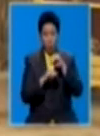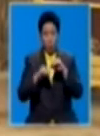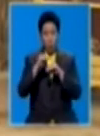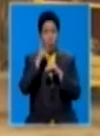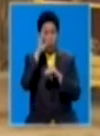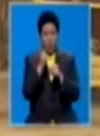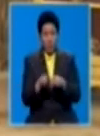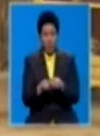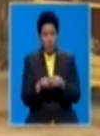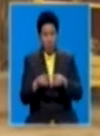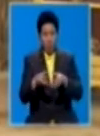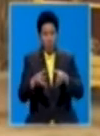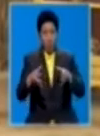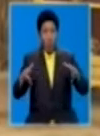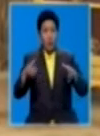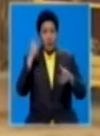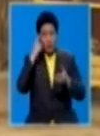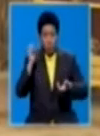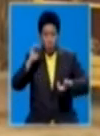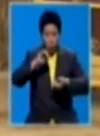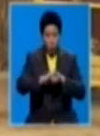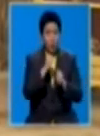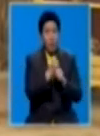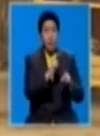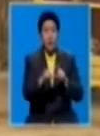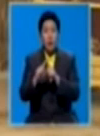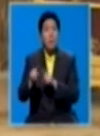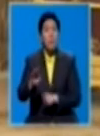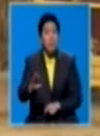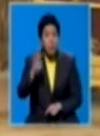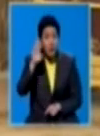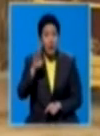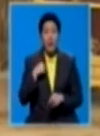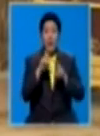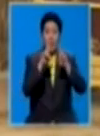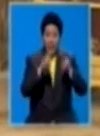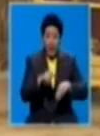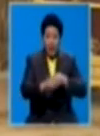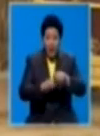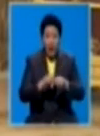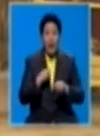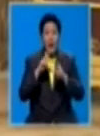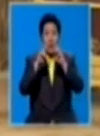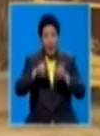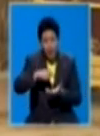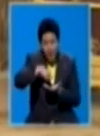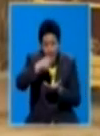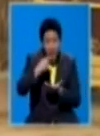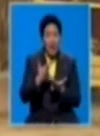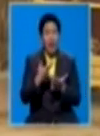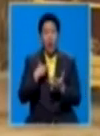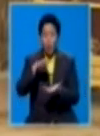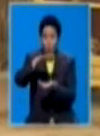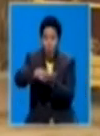ความร่วมมือนี้ให้ครอบคลุมถึงธุรกิจต่างๆไม่ว่าจะเป็นบริษัทห้างร้านร้านอาหารโรงแรมโรงเรียน